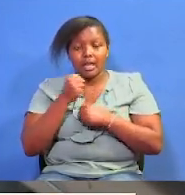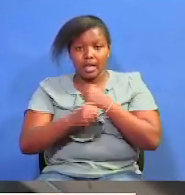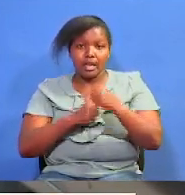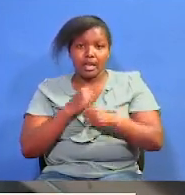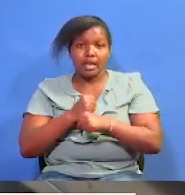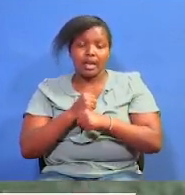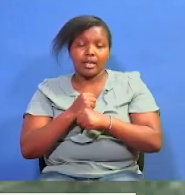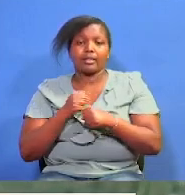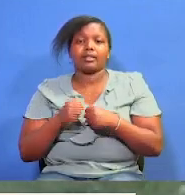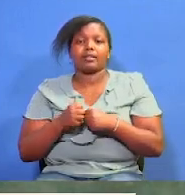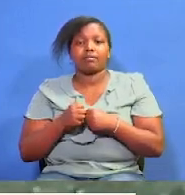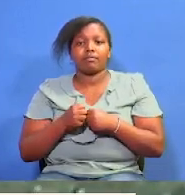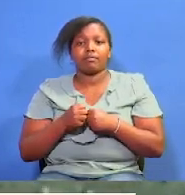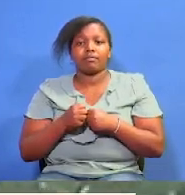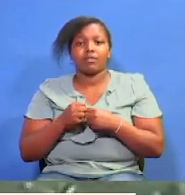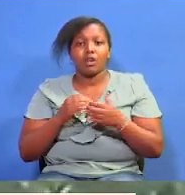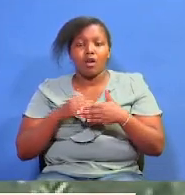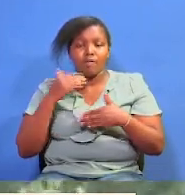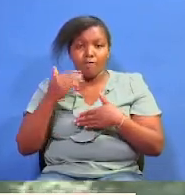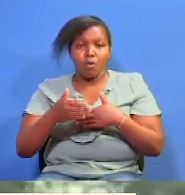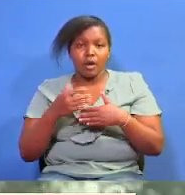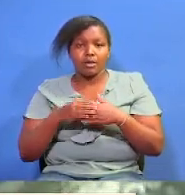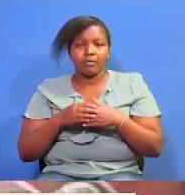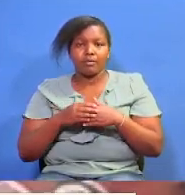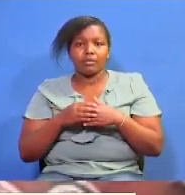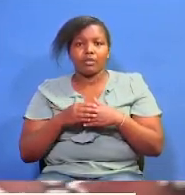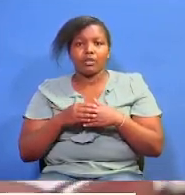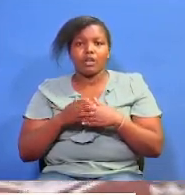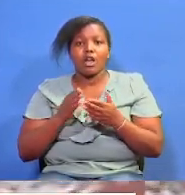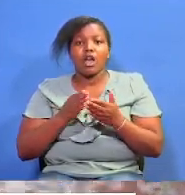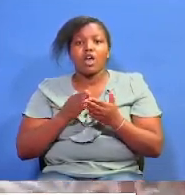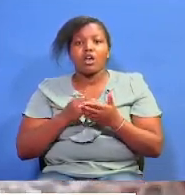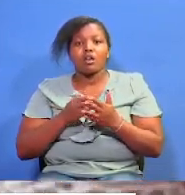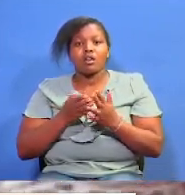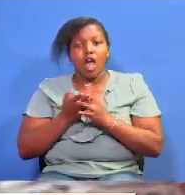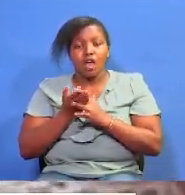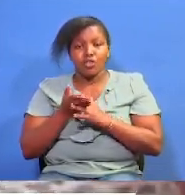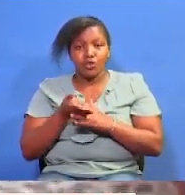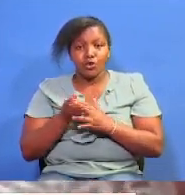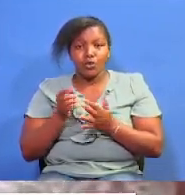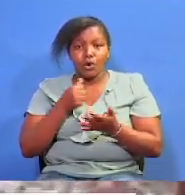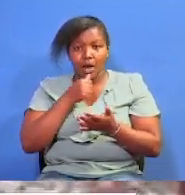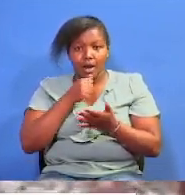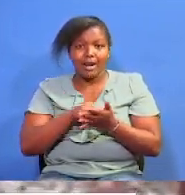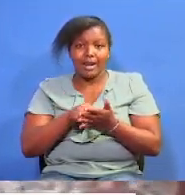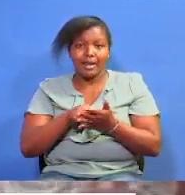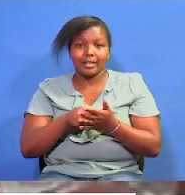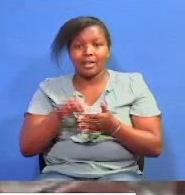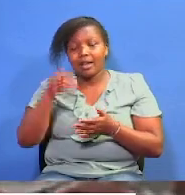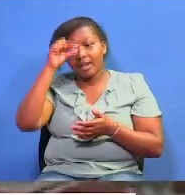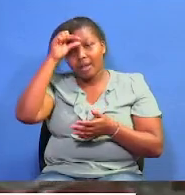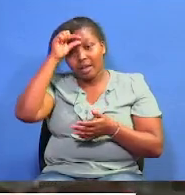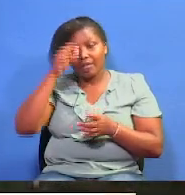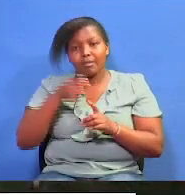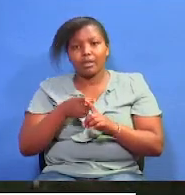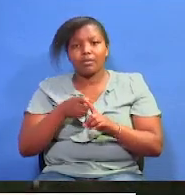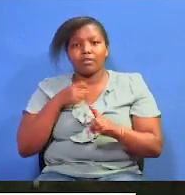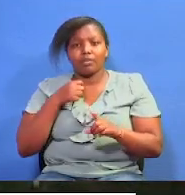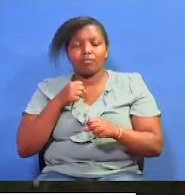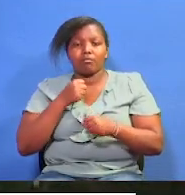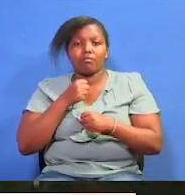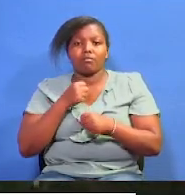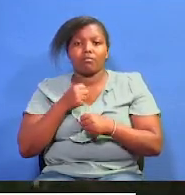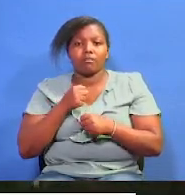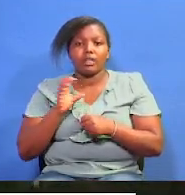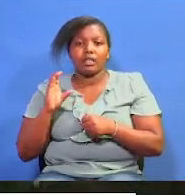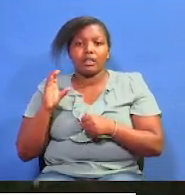na ile miaka Mungu amepea mtu. Kupitia barua ya Januari tarehe 4, serikali kupitia Wizara ya Kazi na